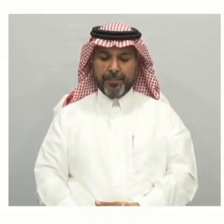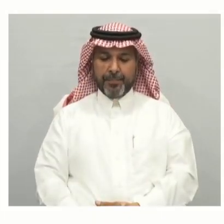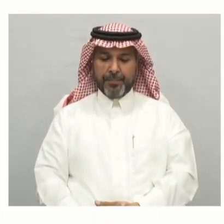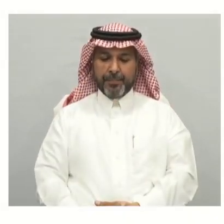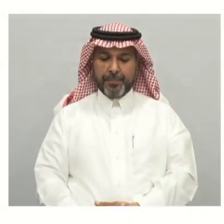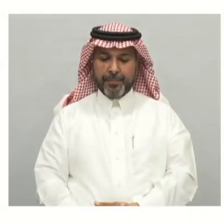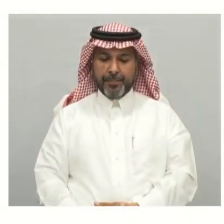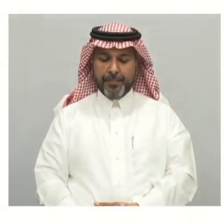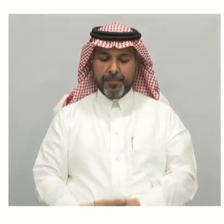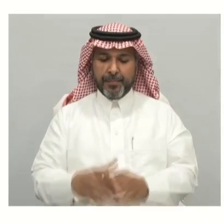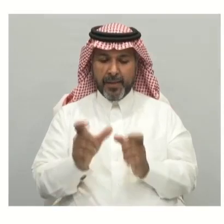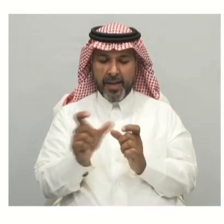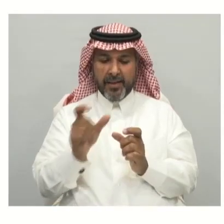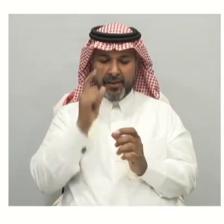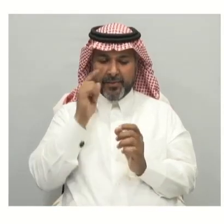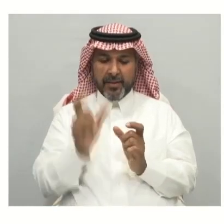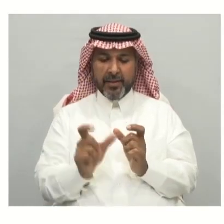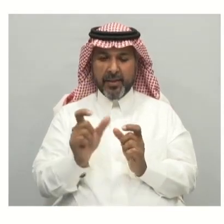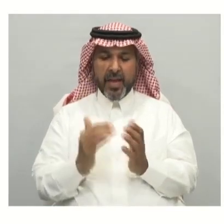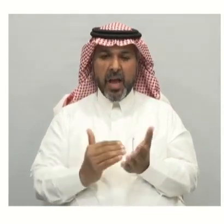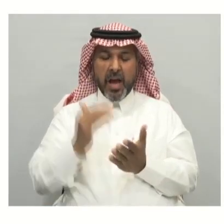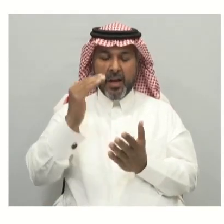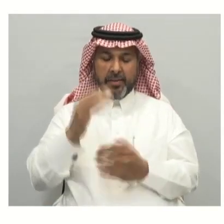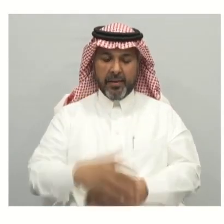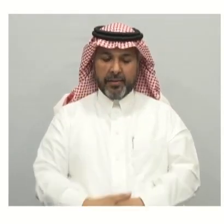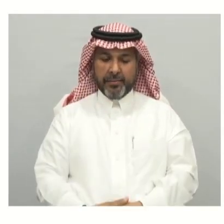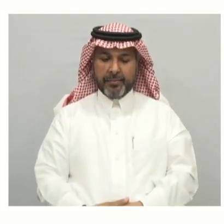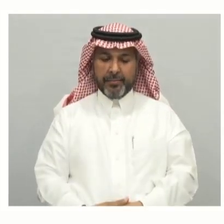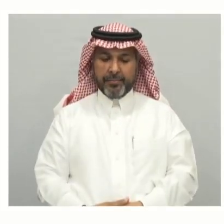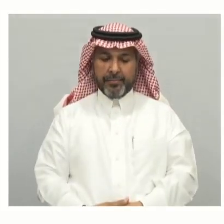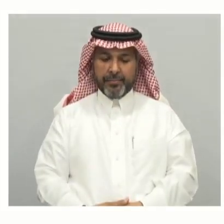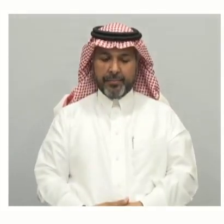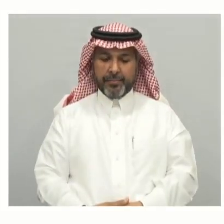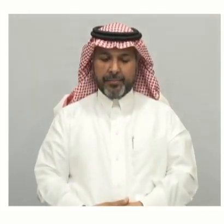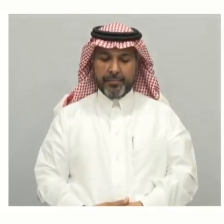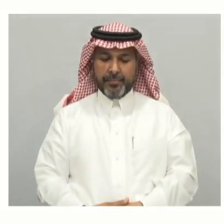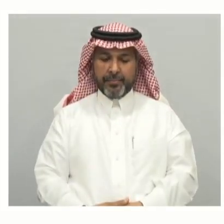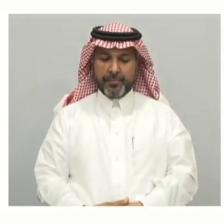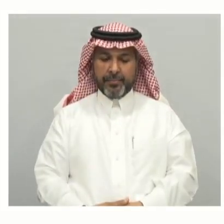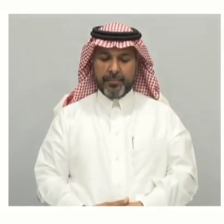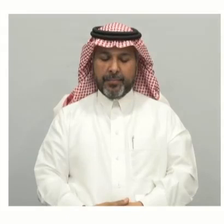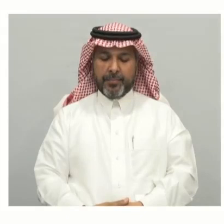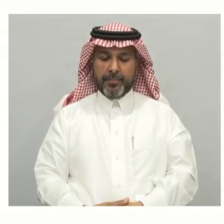اولا هنا تقع السته عشر او اكثر في هذه الفئه هنا تقريبا